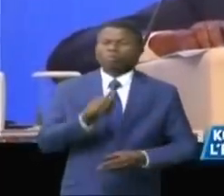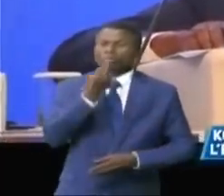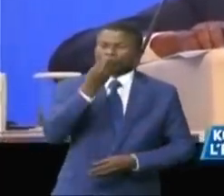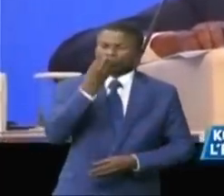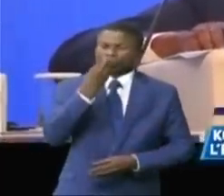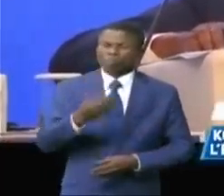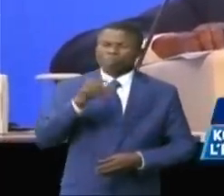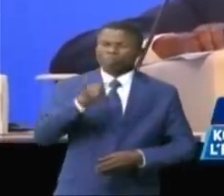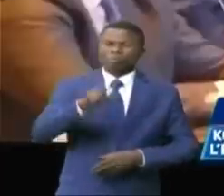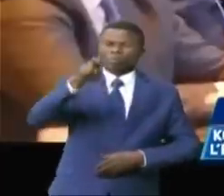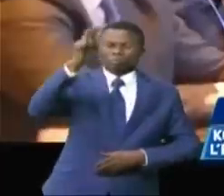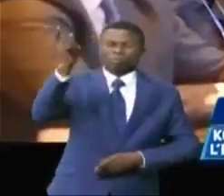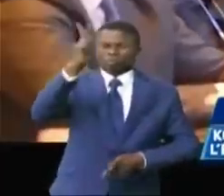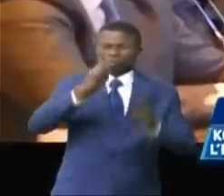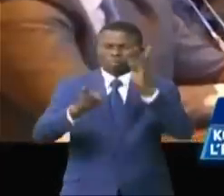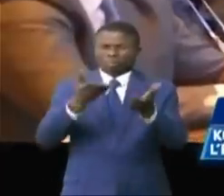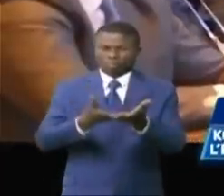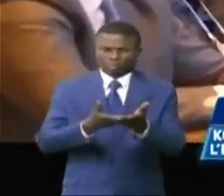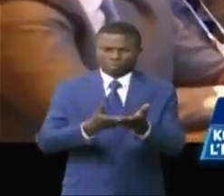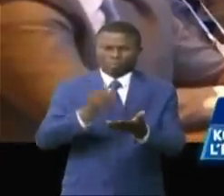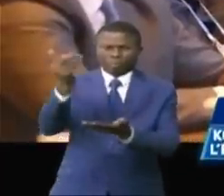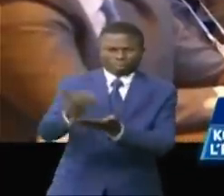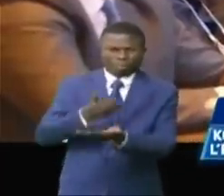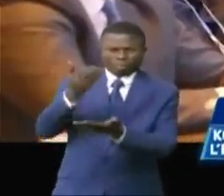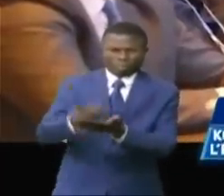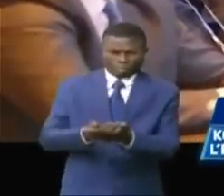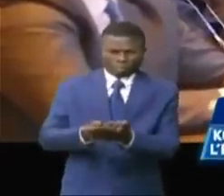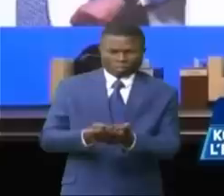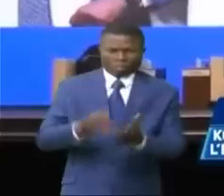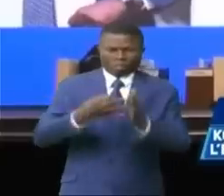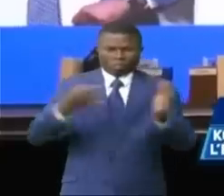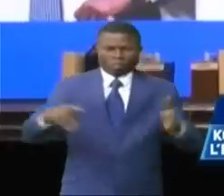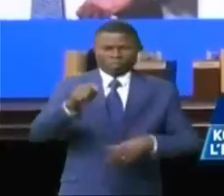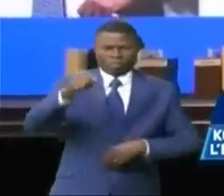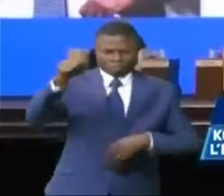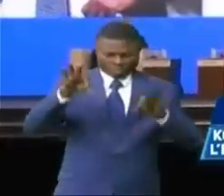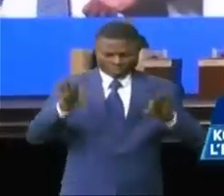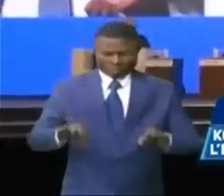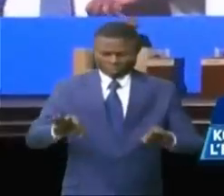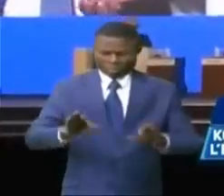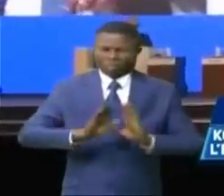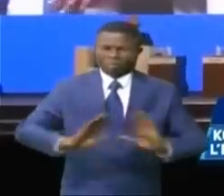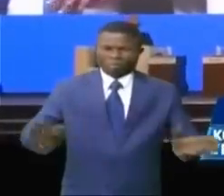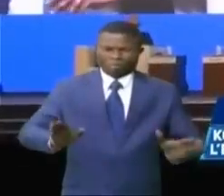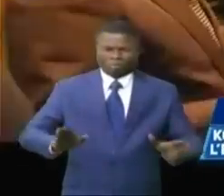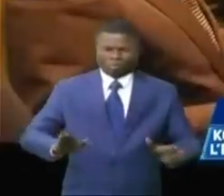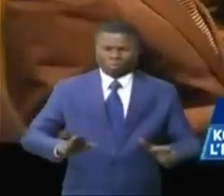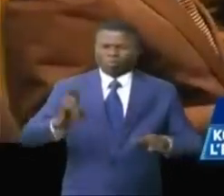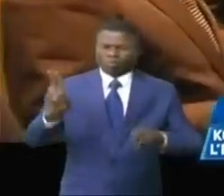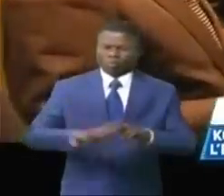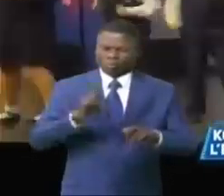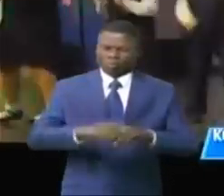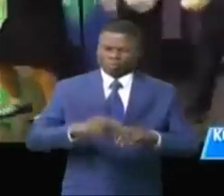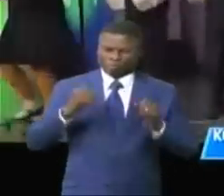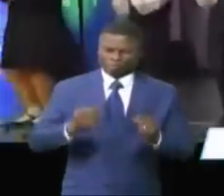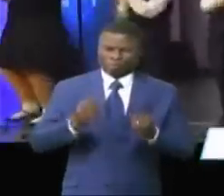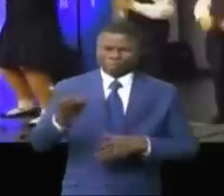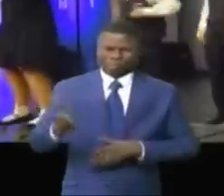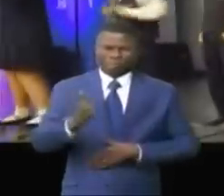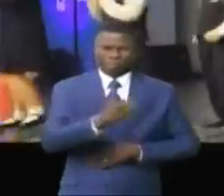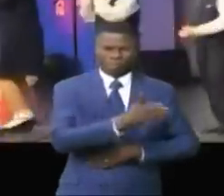2 milliards d'habitants en exploitant ses 80 millions de terres arables de manière efficiente.